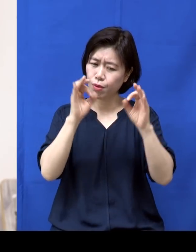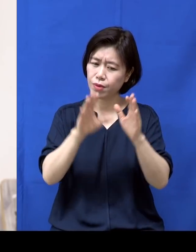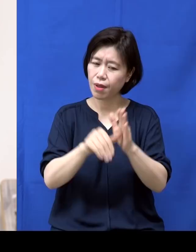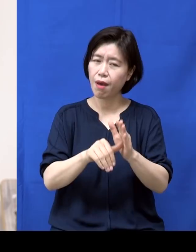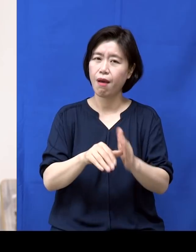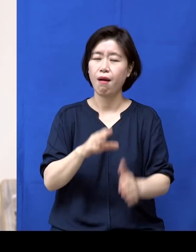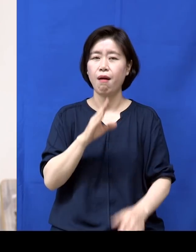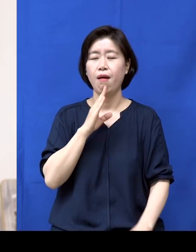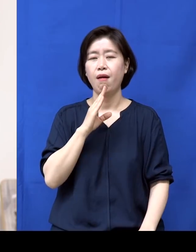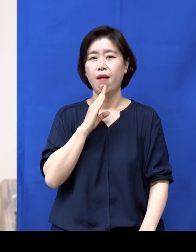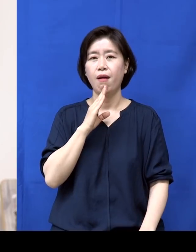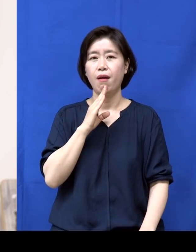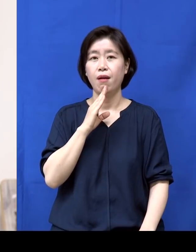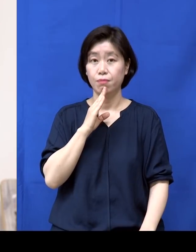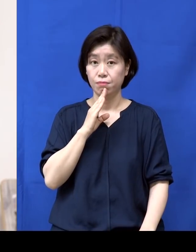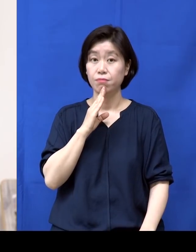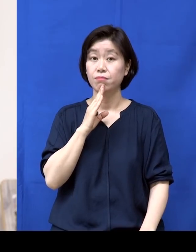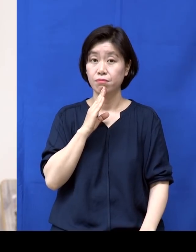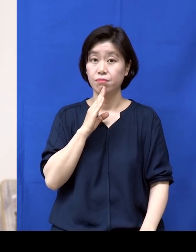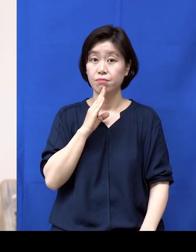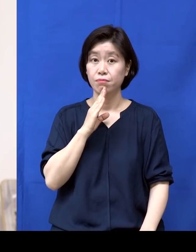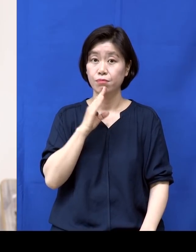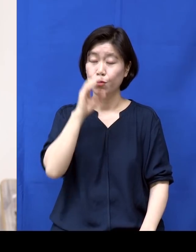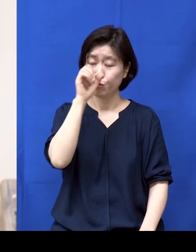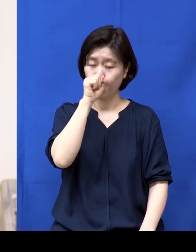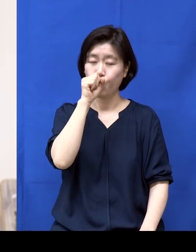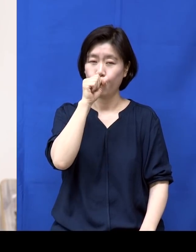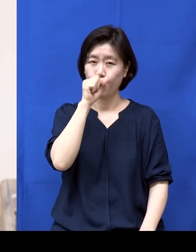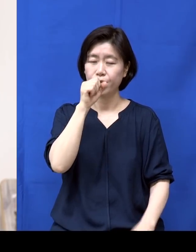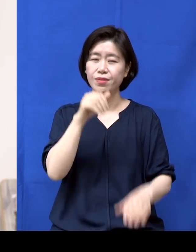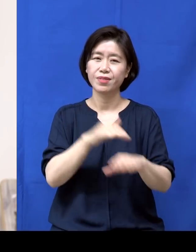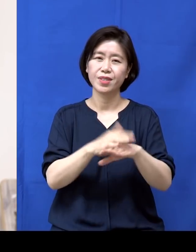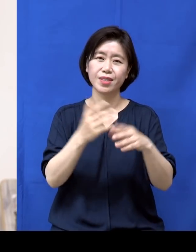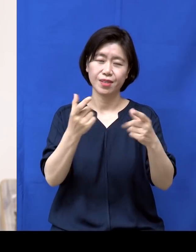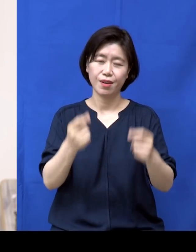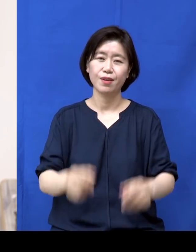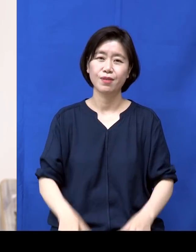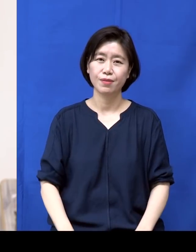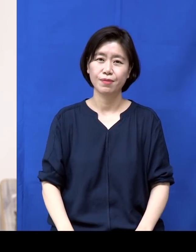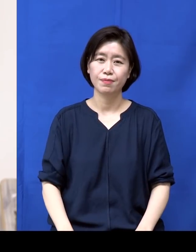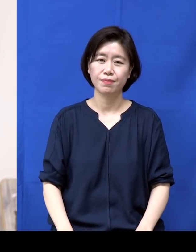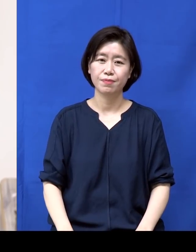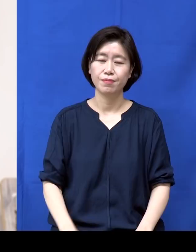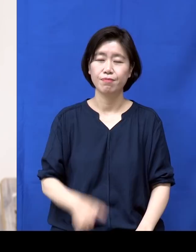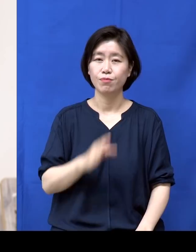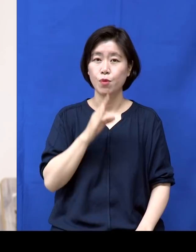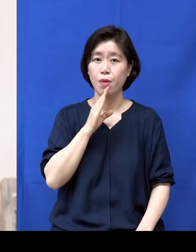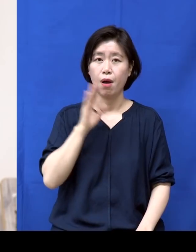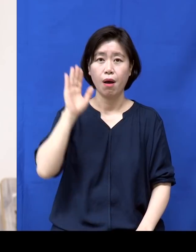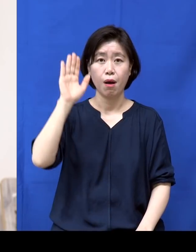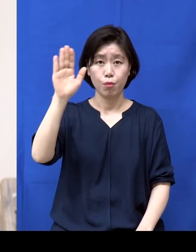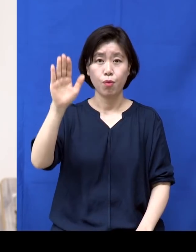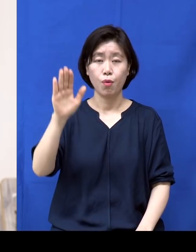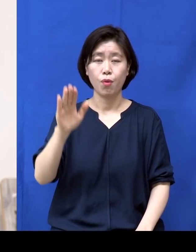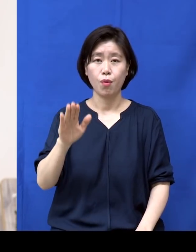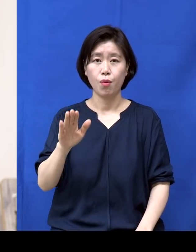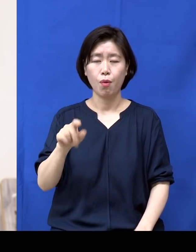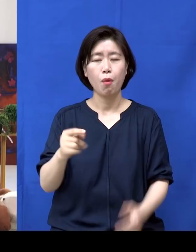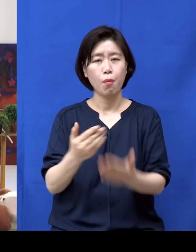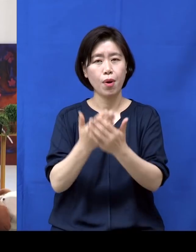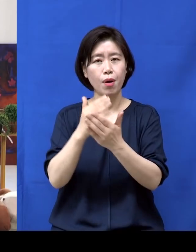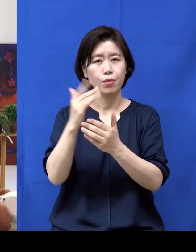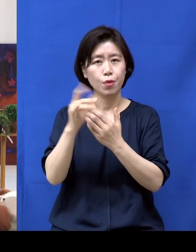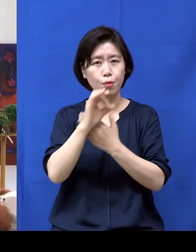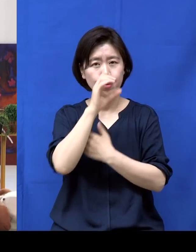어떤 의미에서는 진정한 추모고 네. 기억하는 장례식의 한 형태가 될 수 있겠다라는 생각을